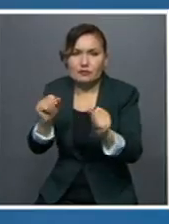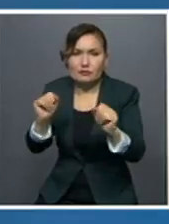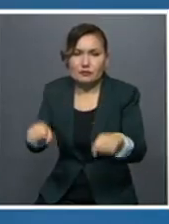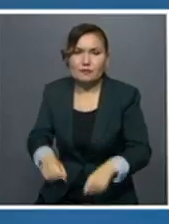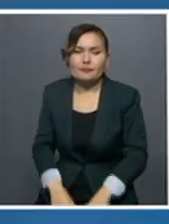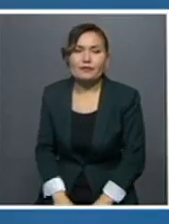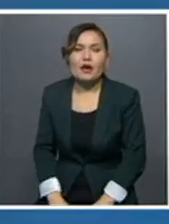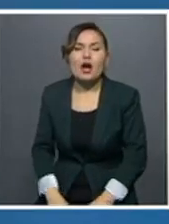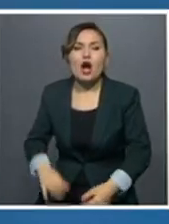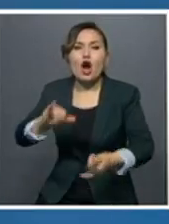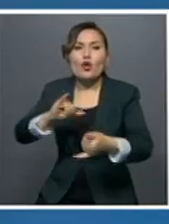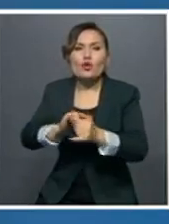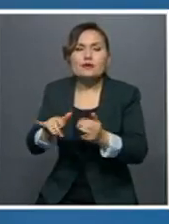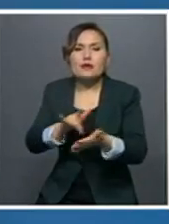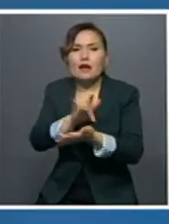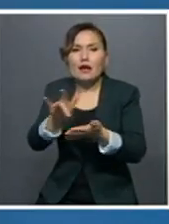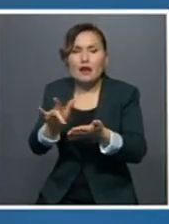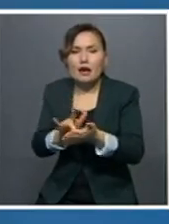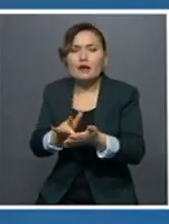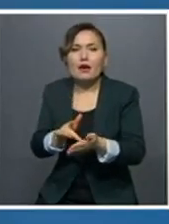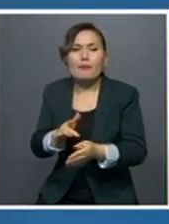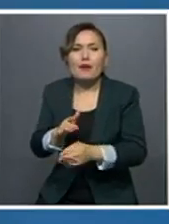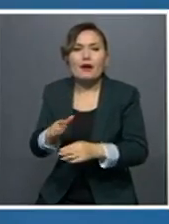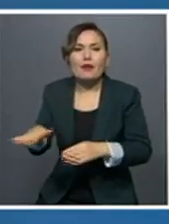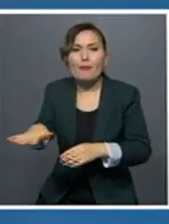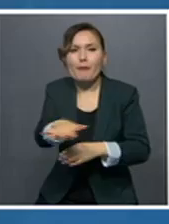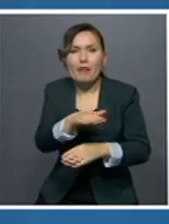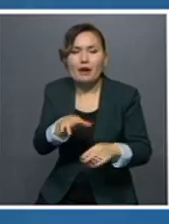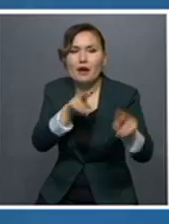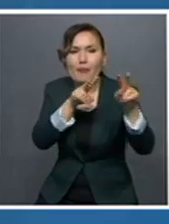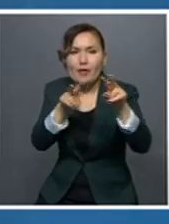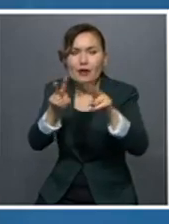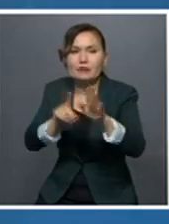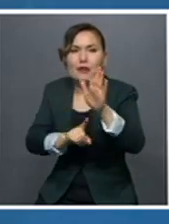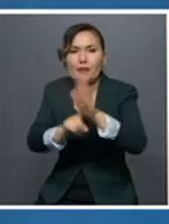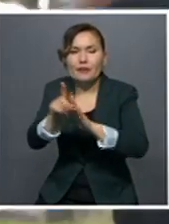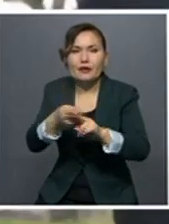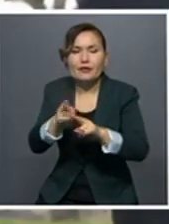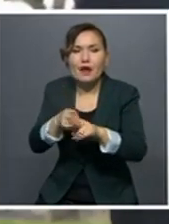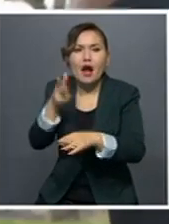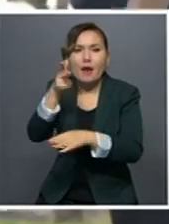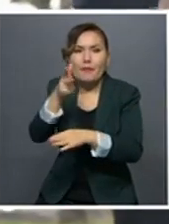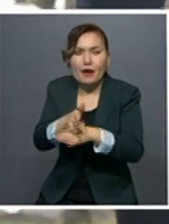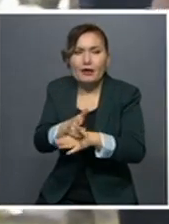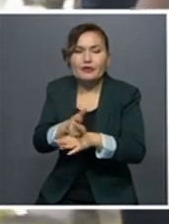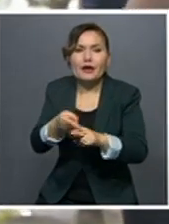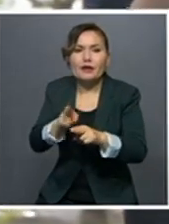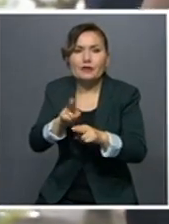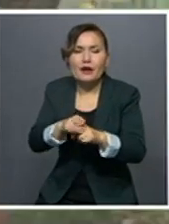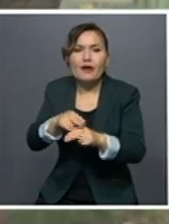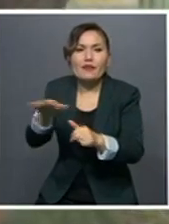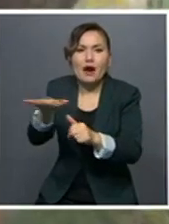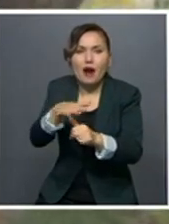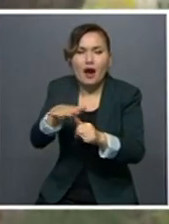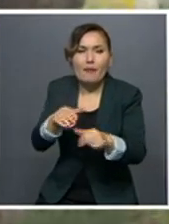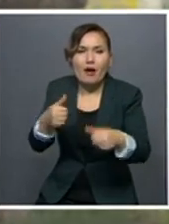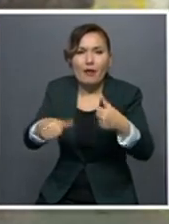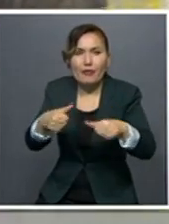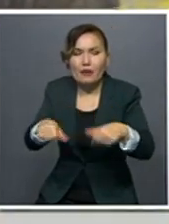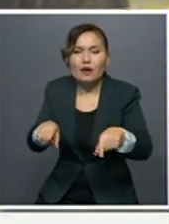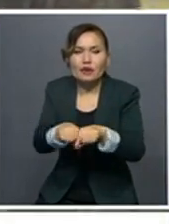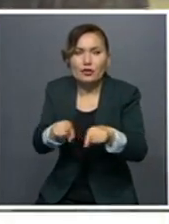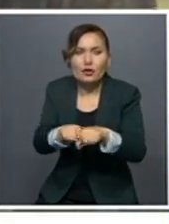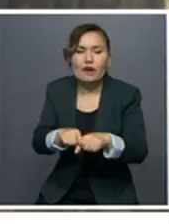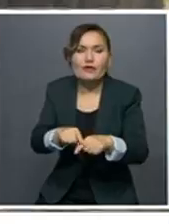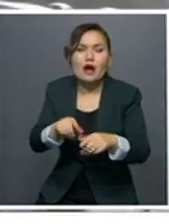Өскемендегі саяжайлардың аумағы дронмен бақылана бастады. Ұшатын және бейнетаспаға түсіретін шағын аппарат арқылы инспекторлар